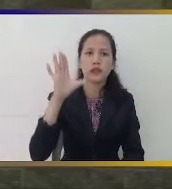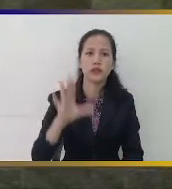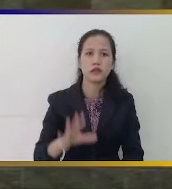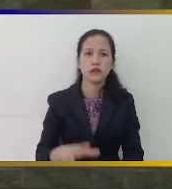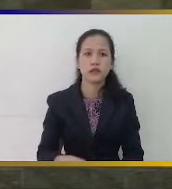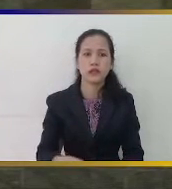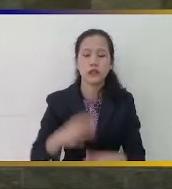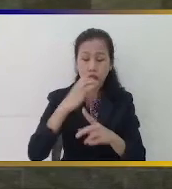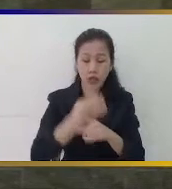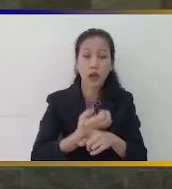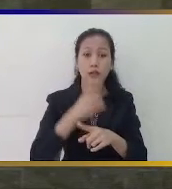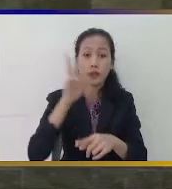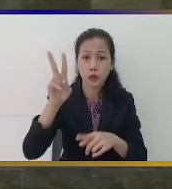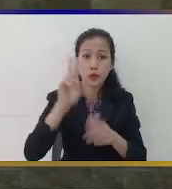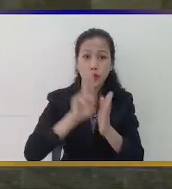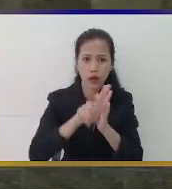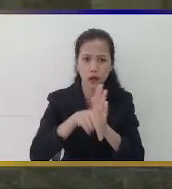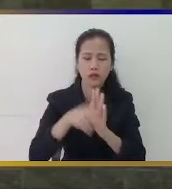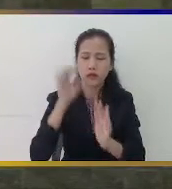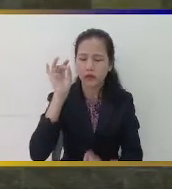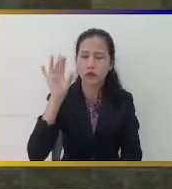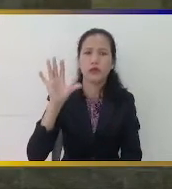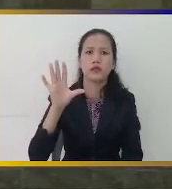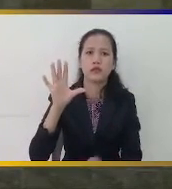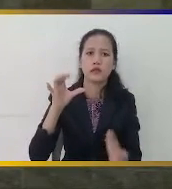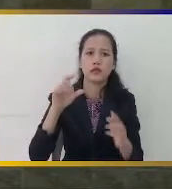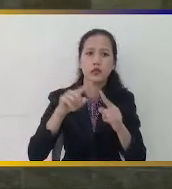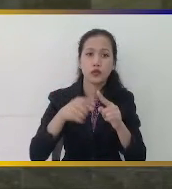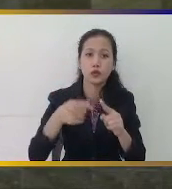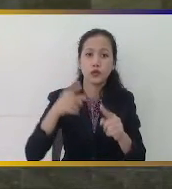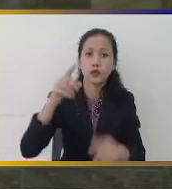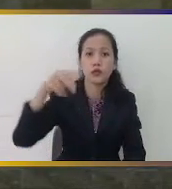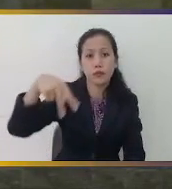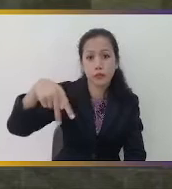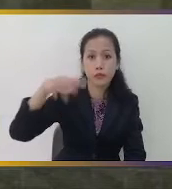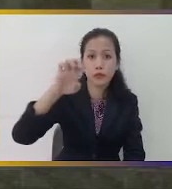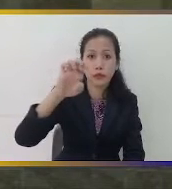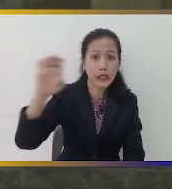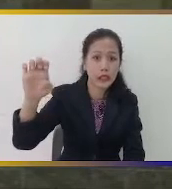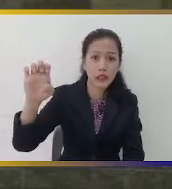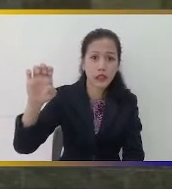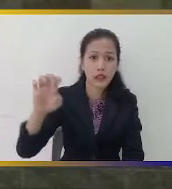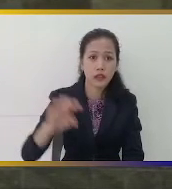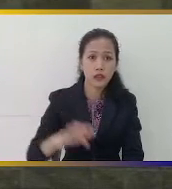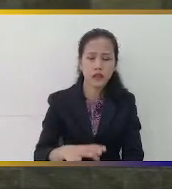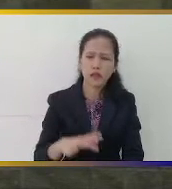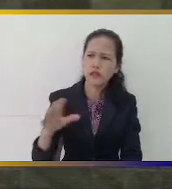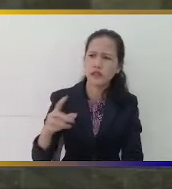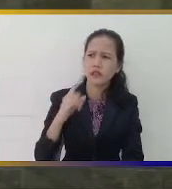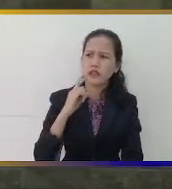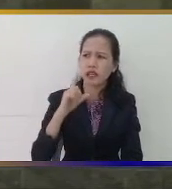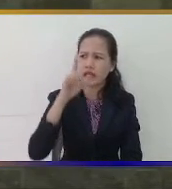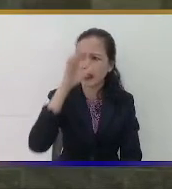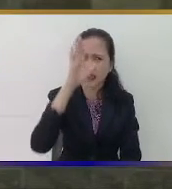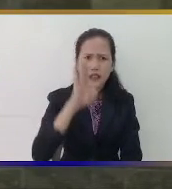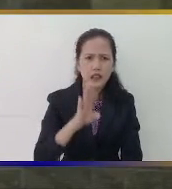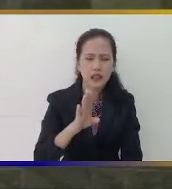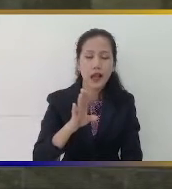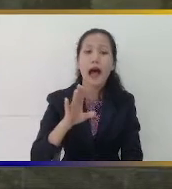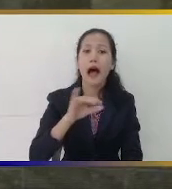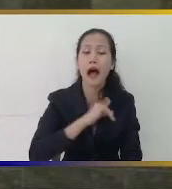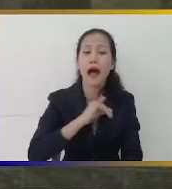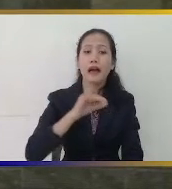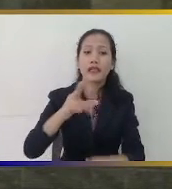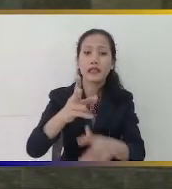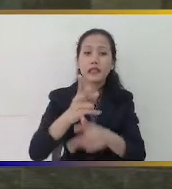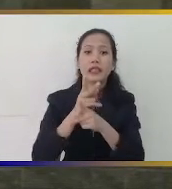2 hours nagigising po ako para umihi. Maaring siguro yung result ng gamot. But sabi ko, Panginoon, I will take this opportunity